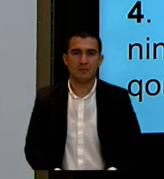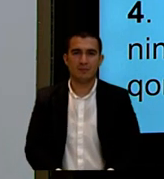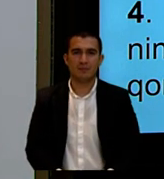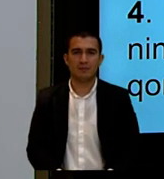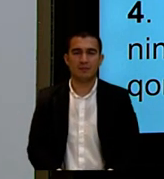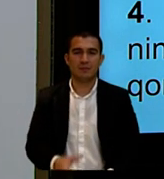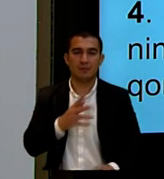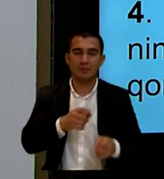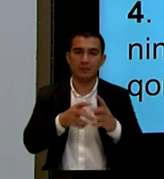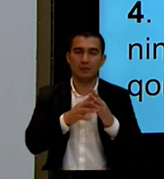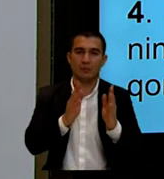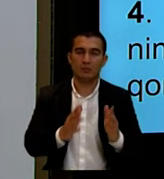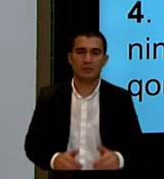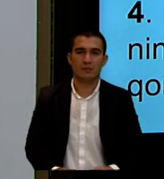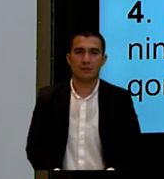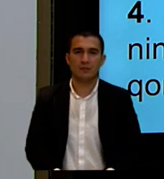ni hosil qiladi.